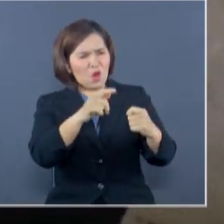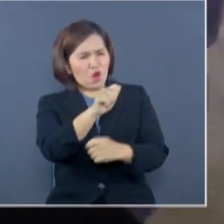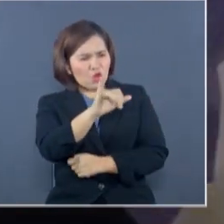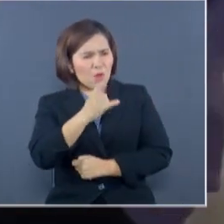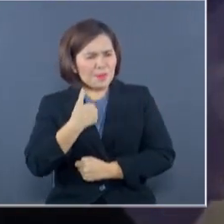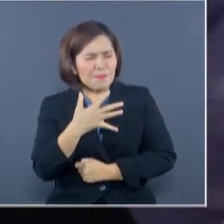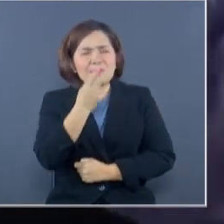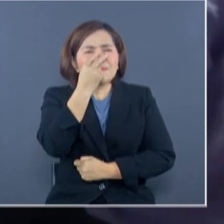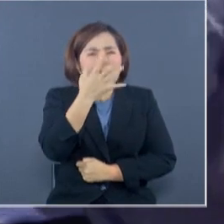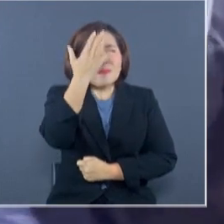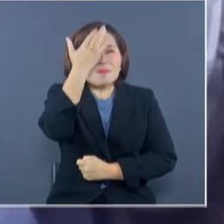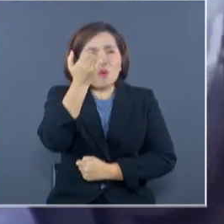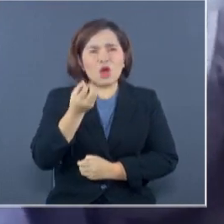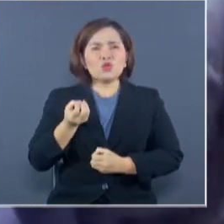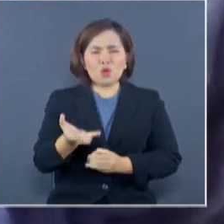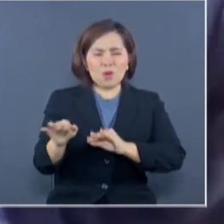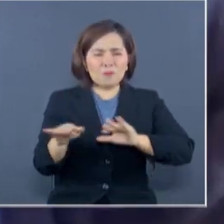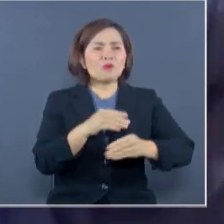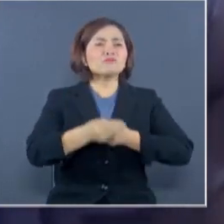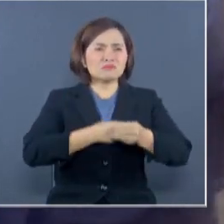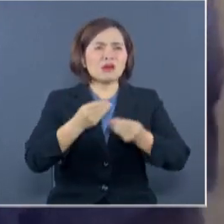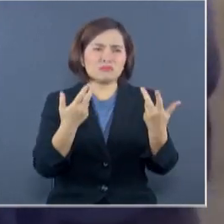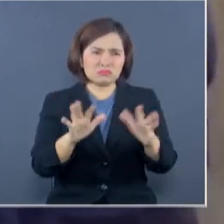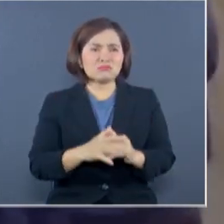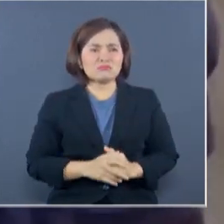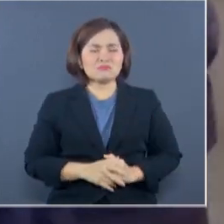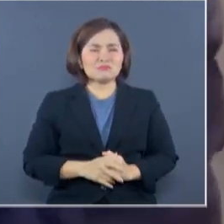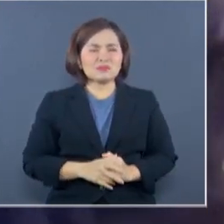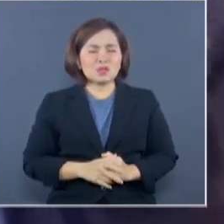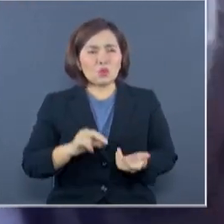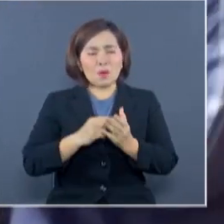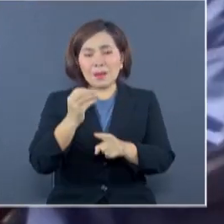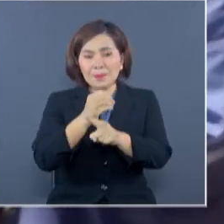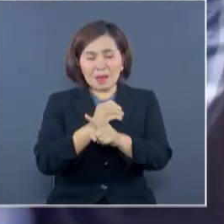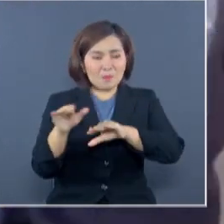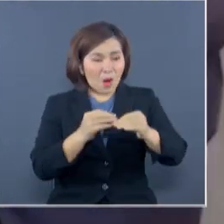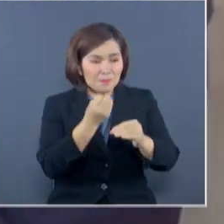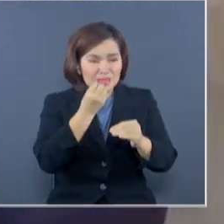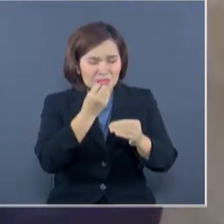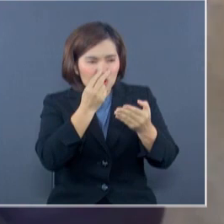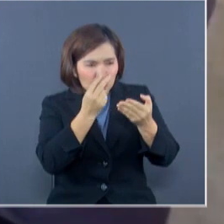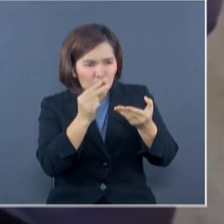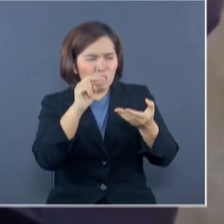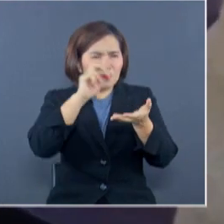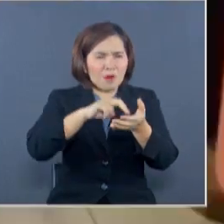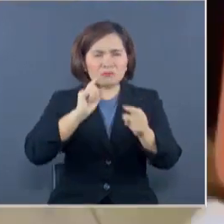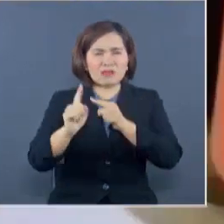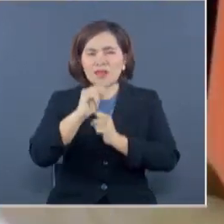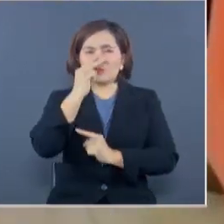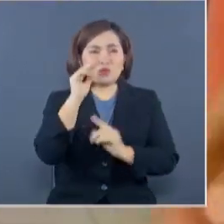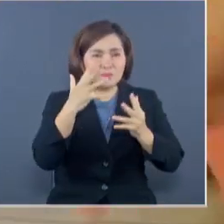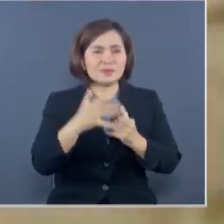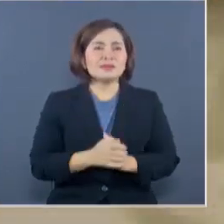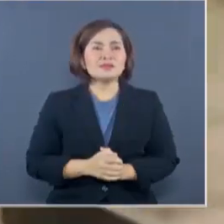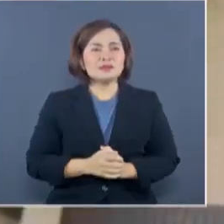อย.ไหมเพราะบางทีเขาทอดเขาต้มหรือเขาทำเสร็จแล้วอย่างเง ี้ ย คือมันเสียบไม้มาแล้วอย่างเงี้ย ใช่ครับผมซึ่งจากการตรวจสอบโร